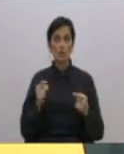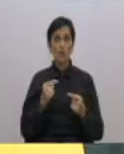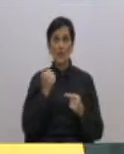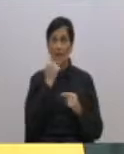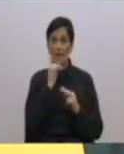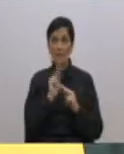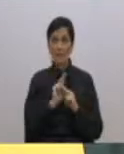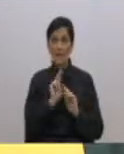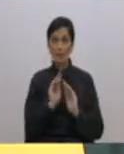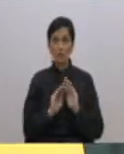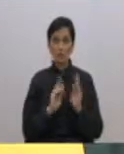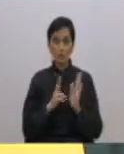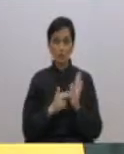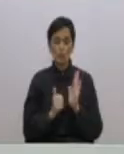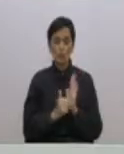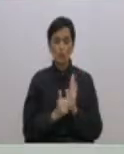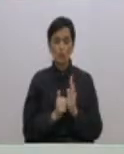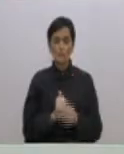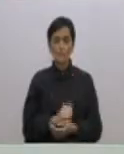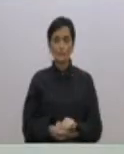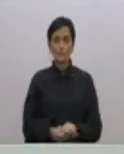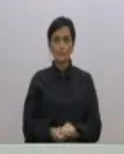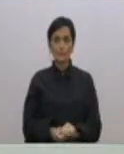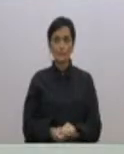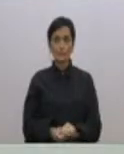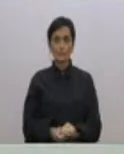ინფრასტრუქტურა. გოდიში.